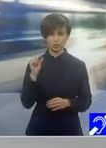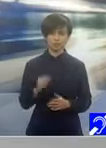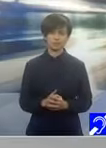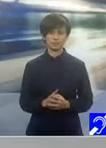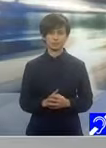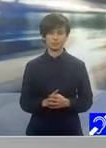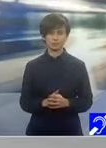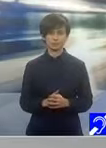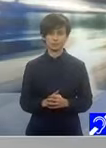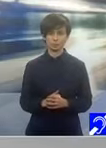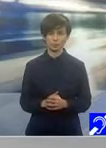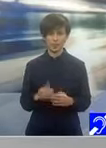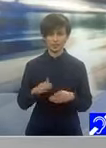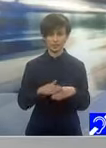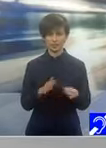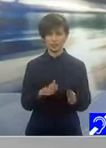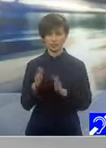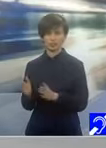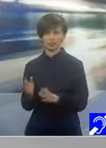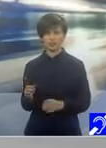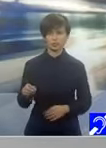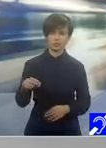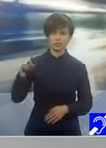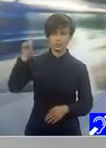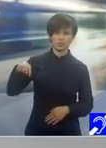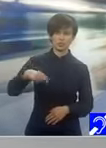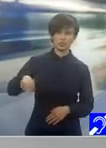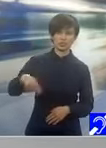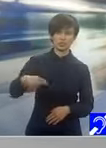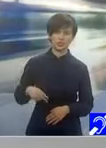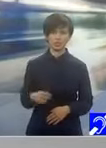la începutul lunii noiembrie am reușit să începem